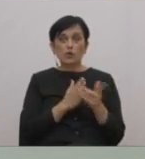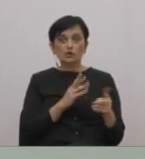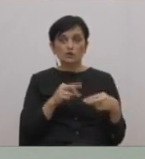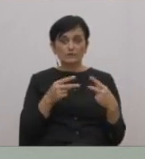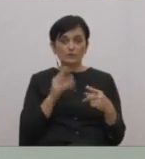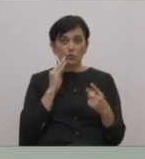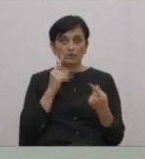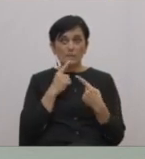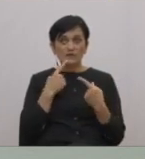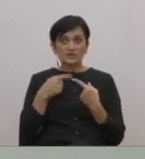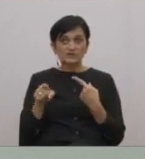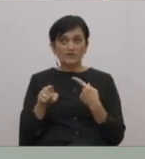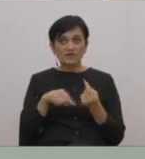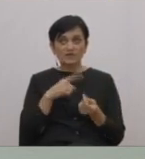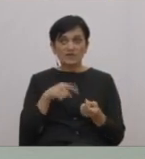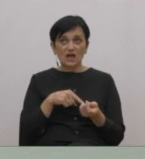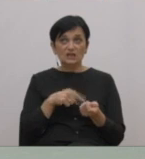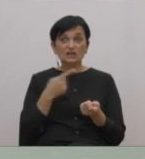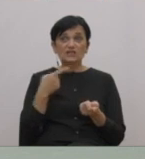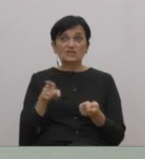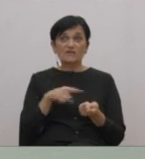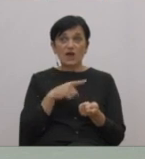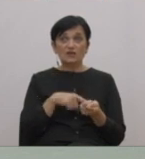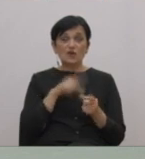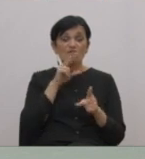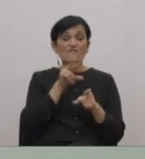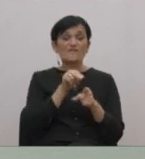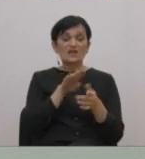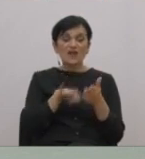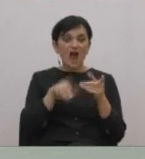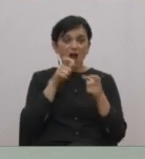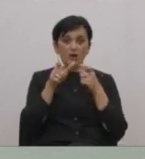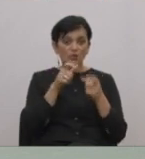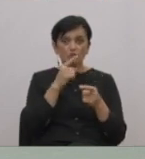s-a zbătut absolut, s-a chitit. S-a chitit. Microfonul zgare și nu s-a zbătut.